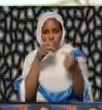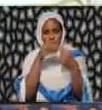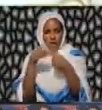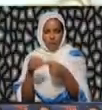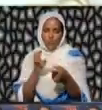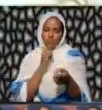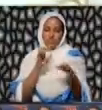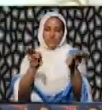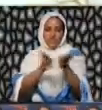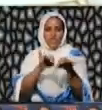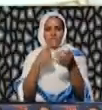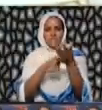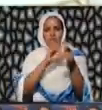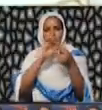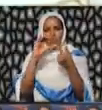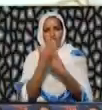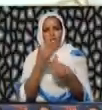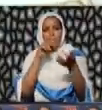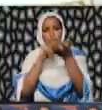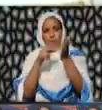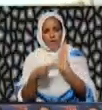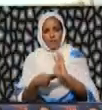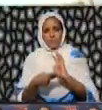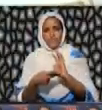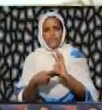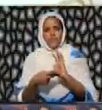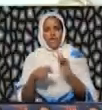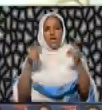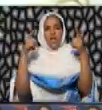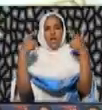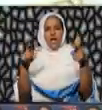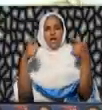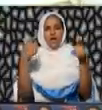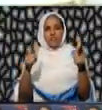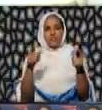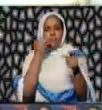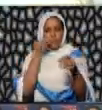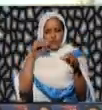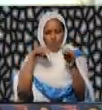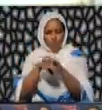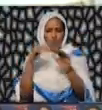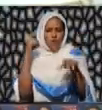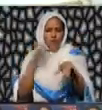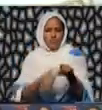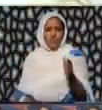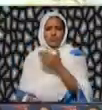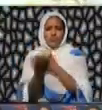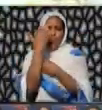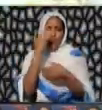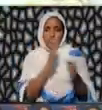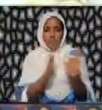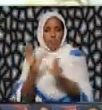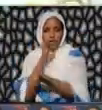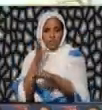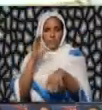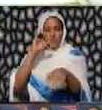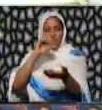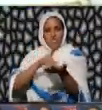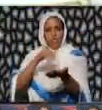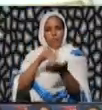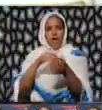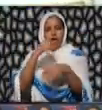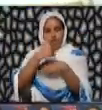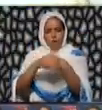ቁርስ ያው እንትን ይላል። ከዛ አንጻር ማለትም አጋጣሚ ግቢ ውስጥ ያው ሁልጊዜ የጧት ስለማይዘጋጅ ከከተማ